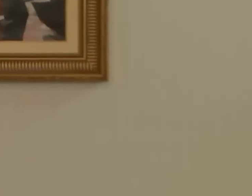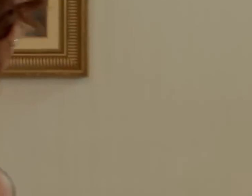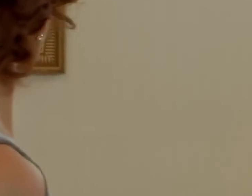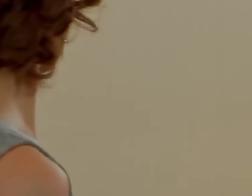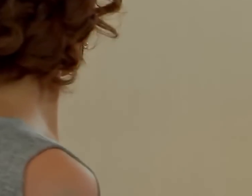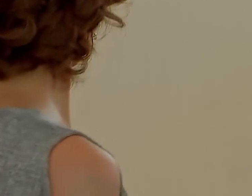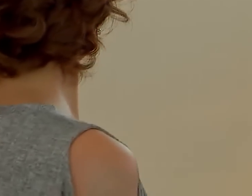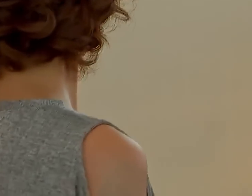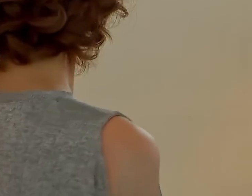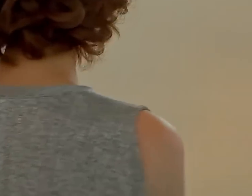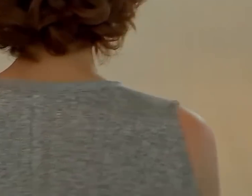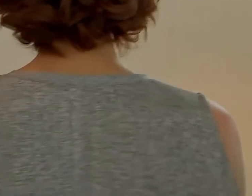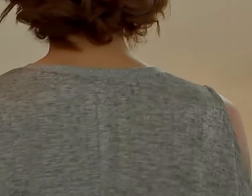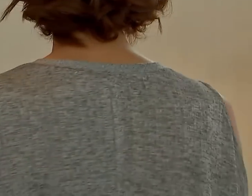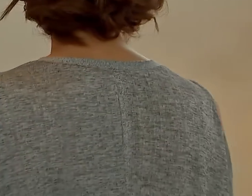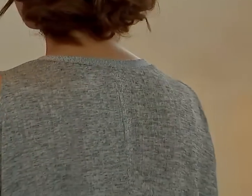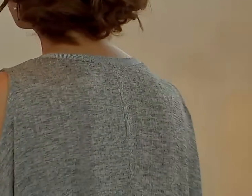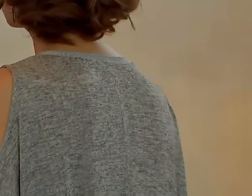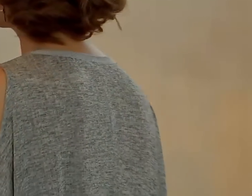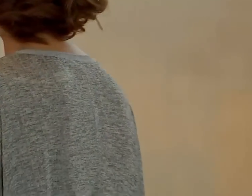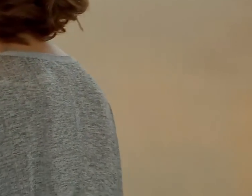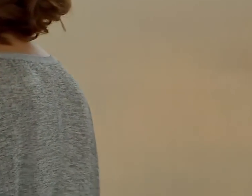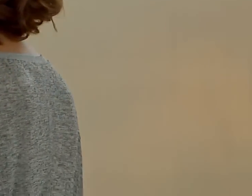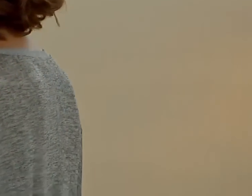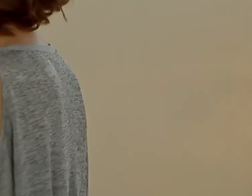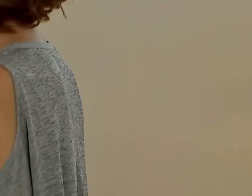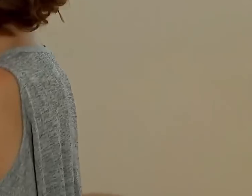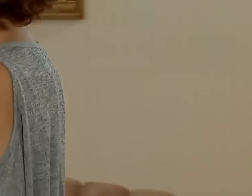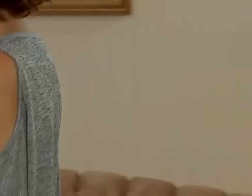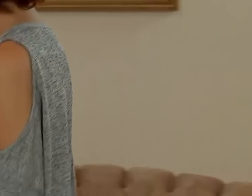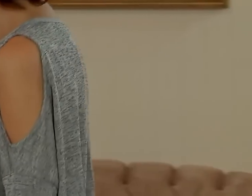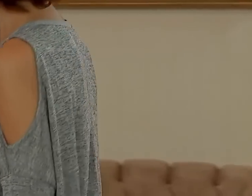Alev salonda sandallı tablonun karşısında dolanarak ona bakıyor.